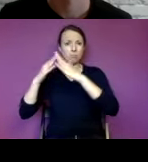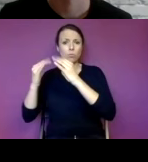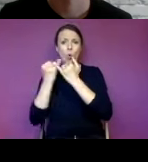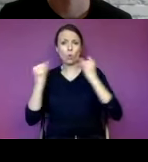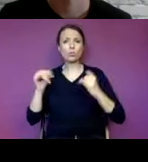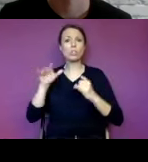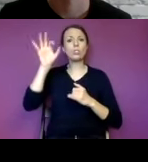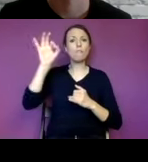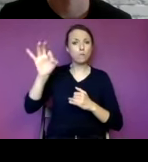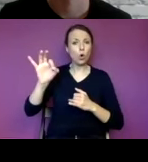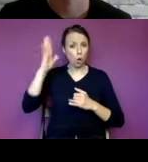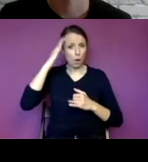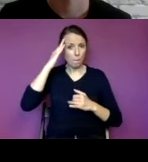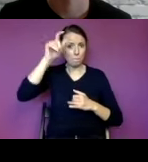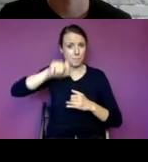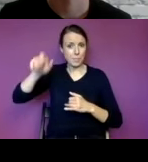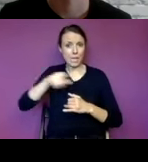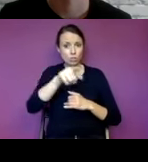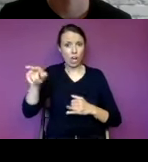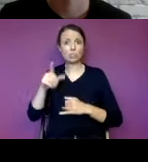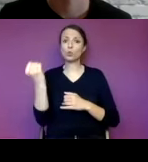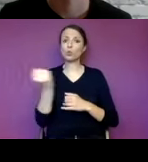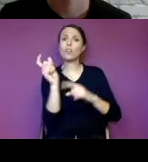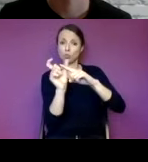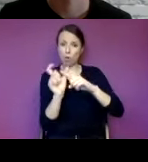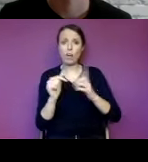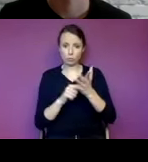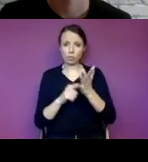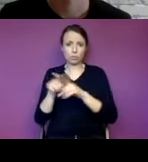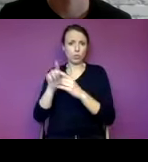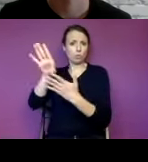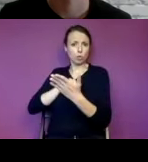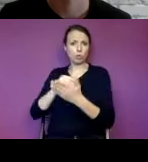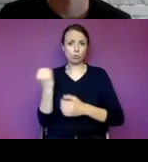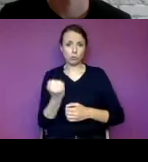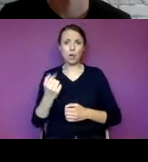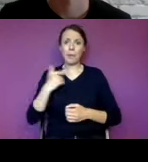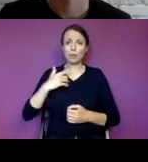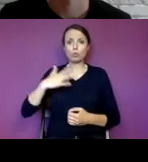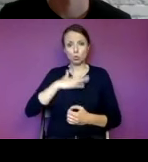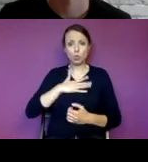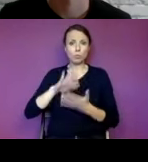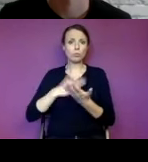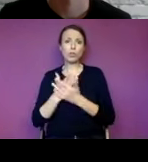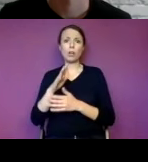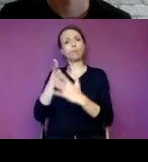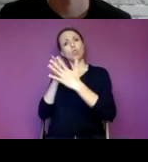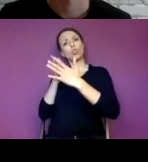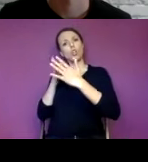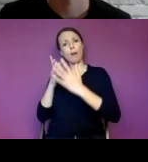Czy mieszkań, w których, jak sądziłam, oceniając wyłącznie po wyglądzie, może mieszkać osoba,